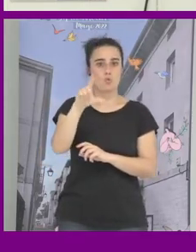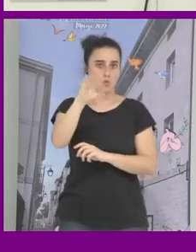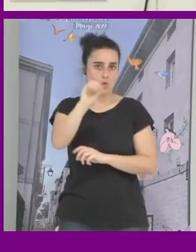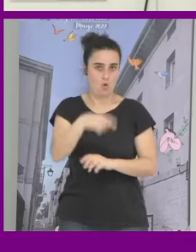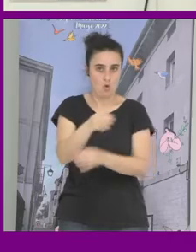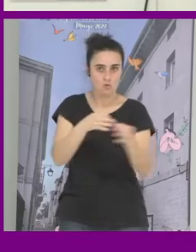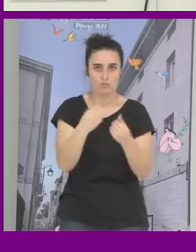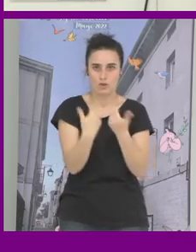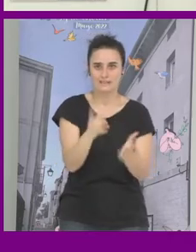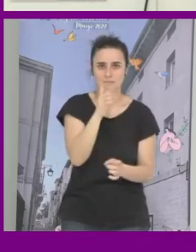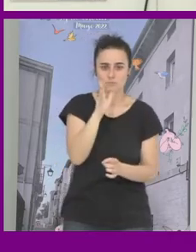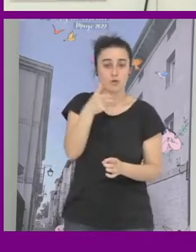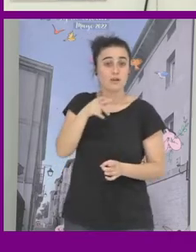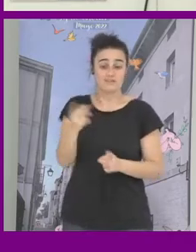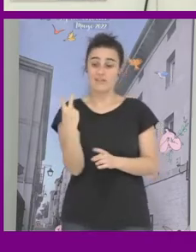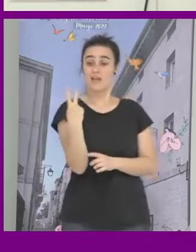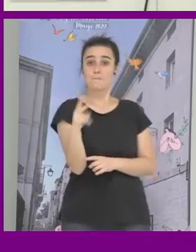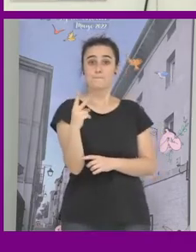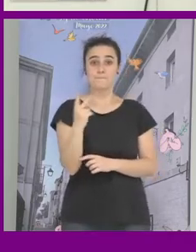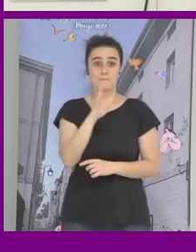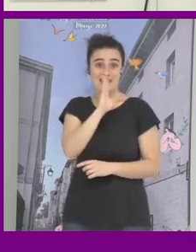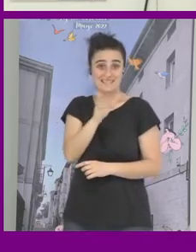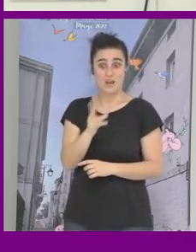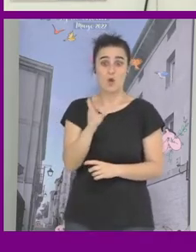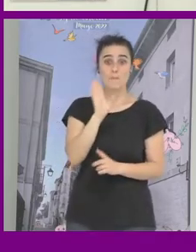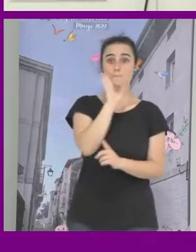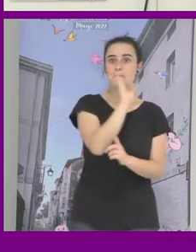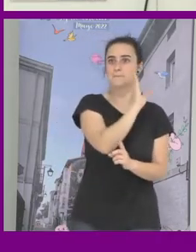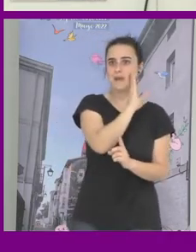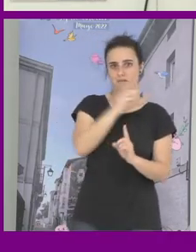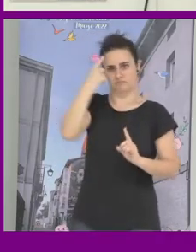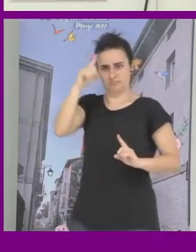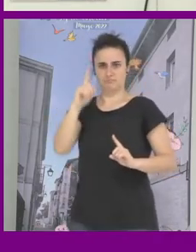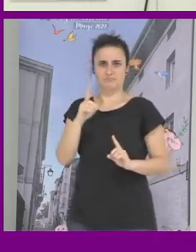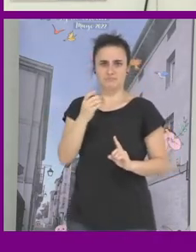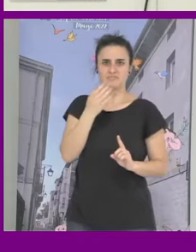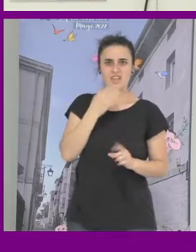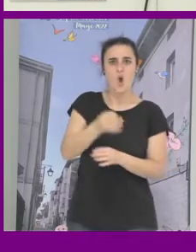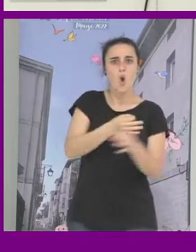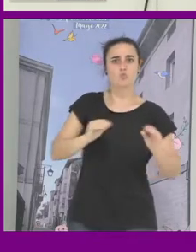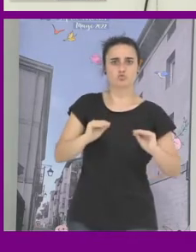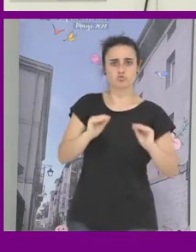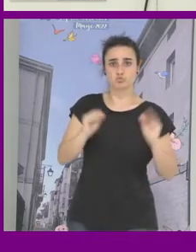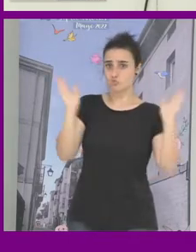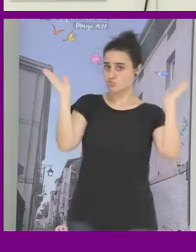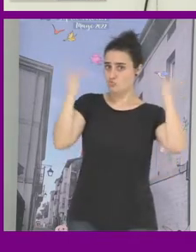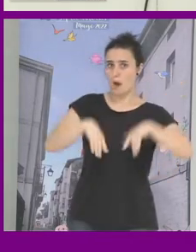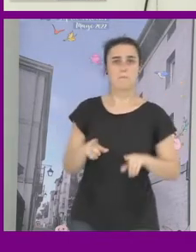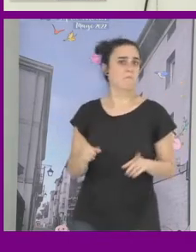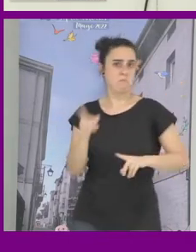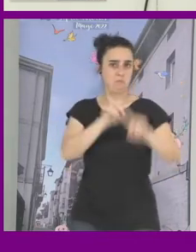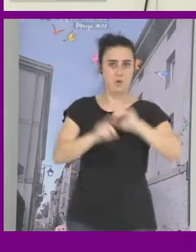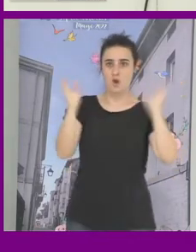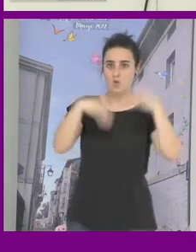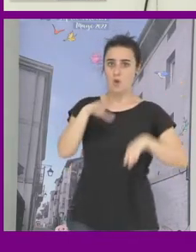horretan, amak ez duelako bere amatasuna zalantzan jarriko, obuluak bereak ez badira, azken finean berak izan